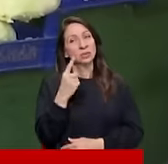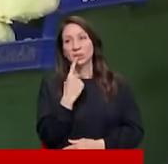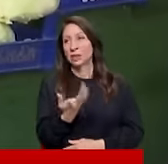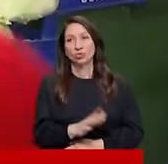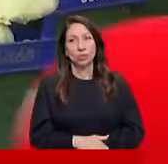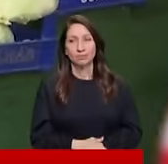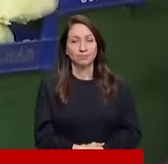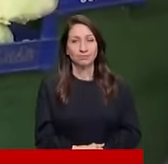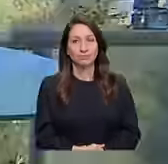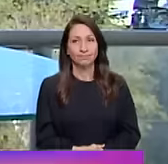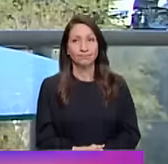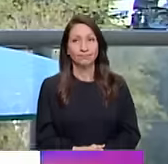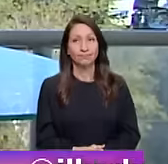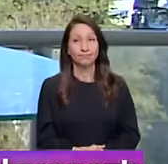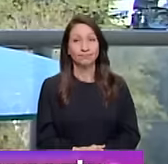diyeceğim yok.